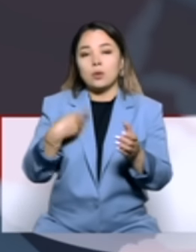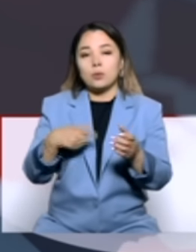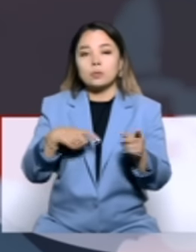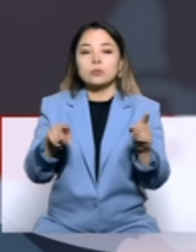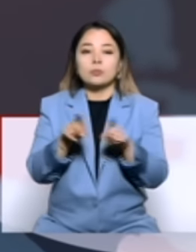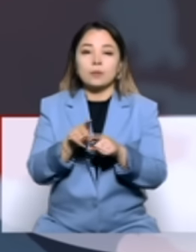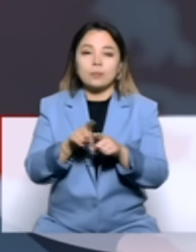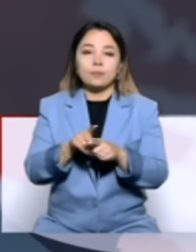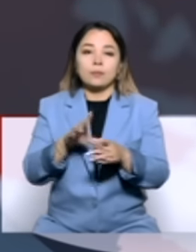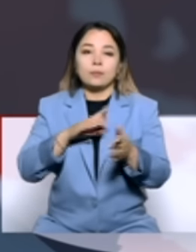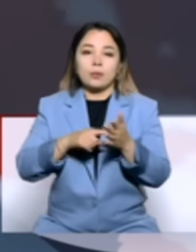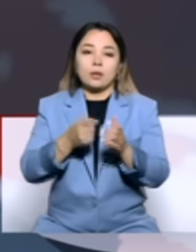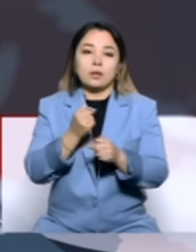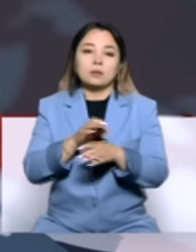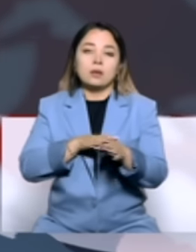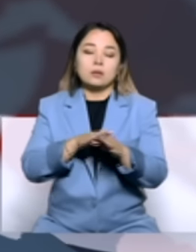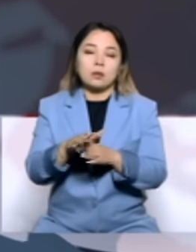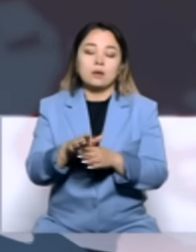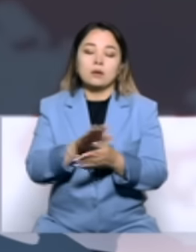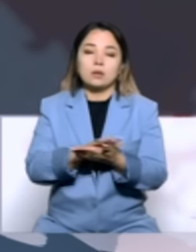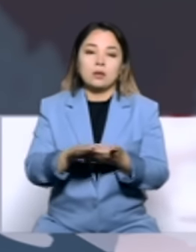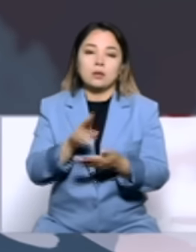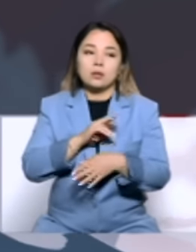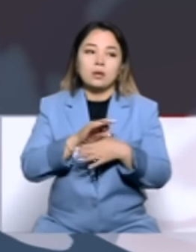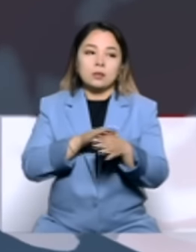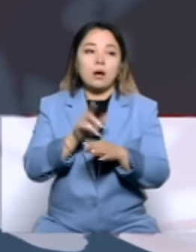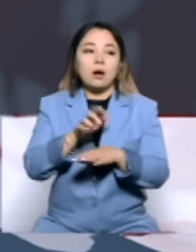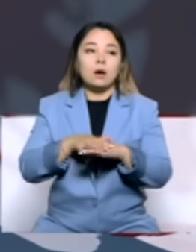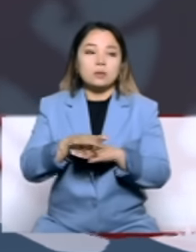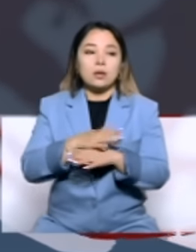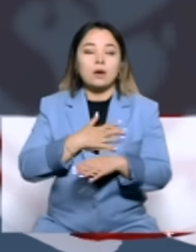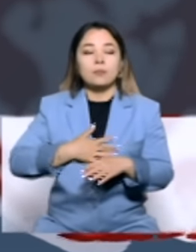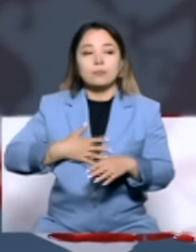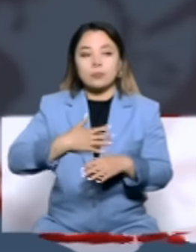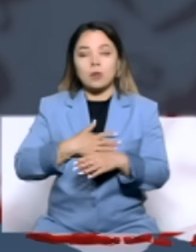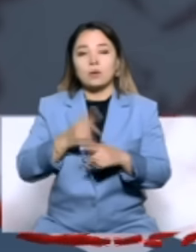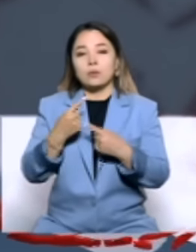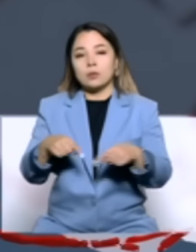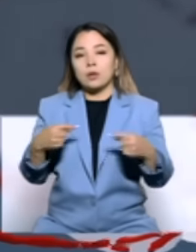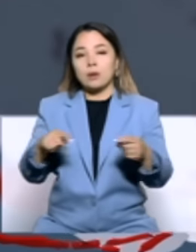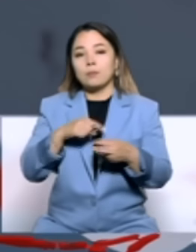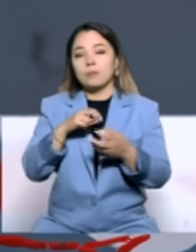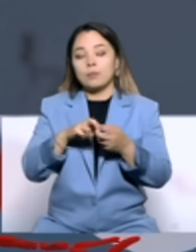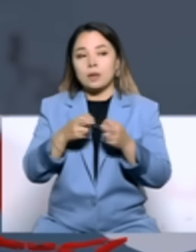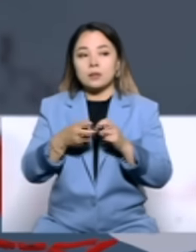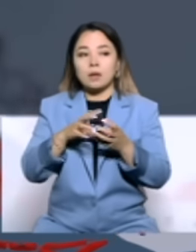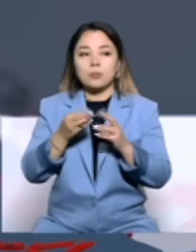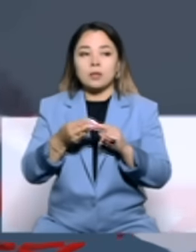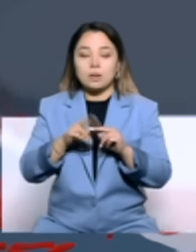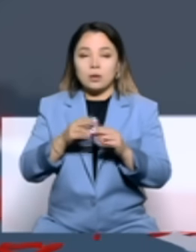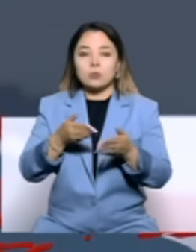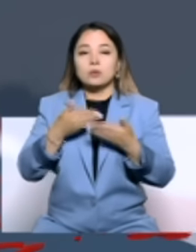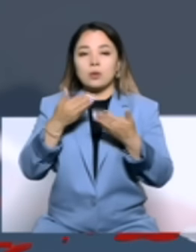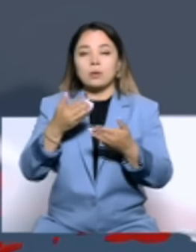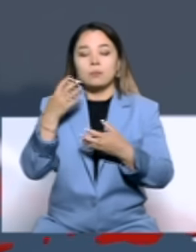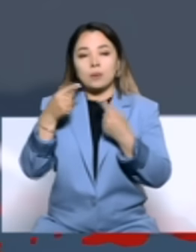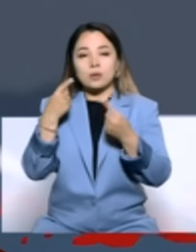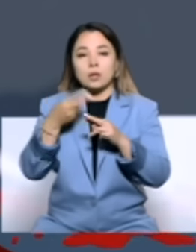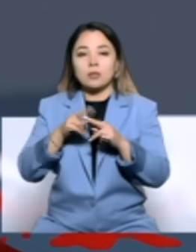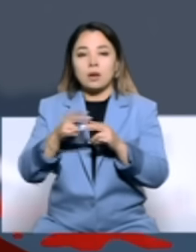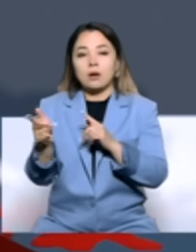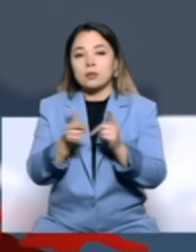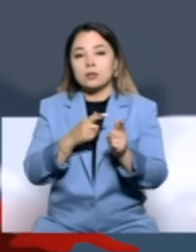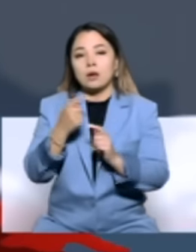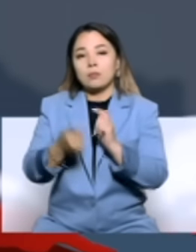өзін-өзі масаттанудан ада болады. Халықты алаңдататын өзекті мәселелерді көтеріп, мазмұнды материалдар әзірлейді